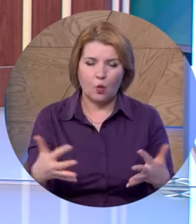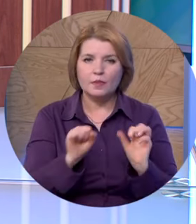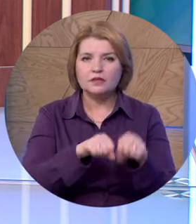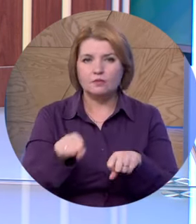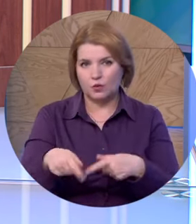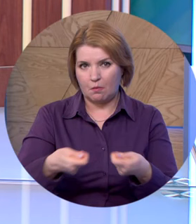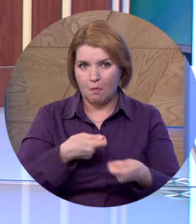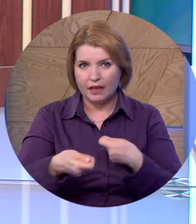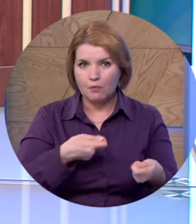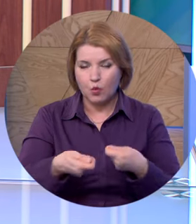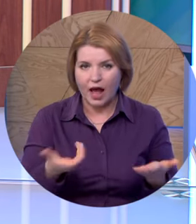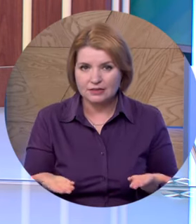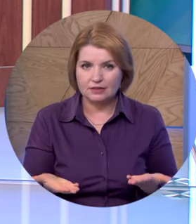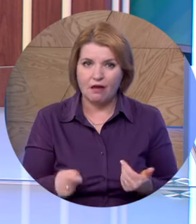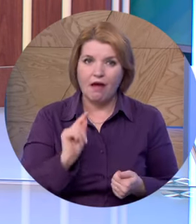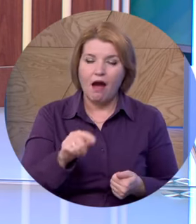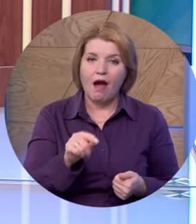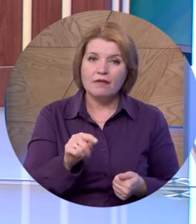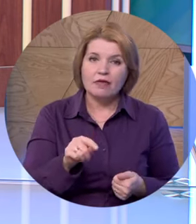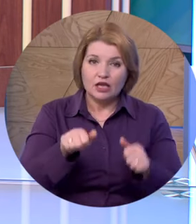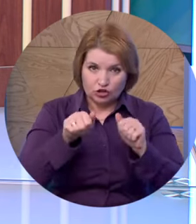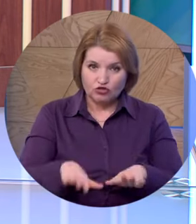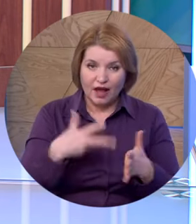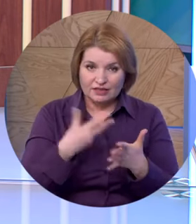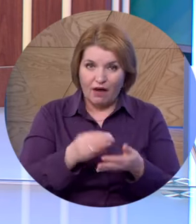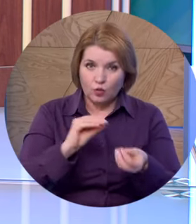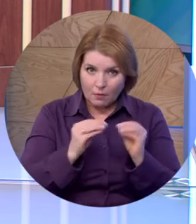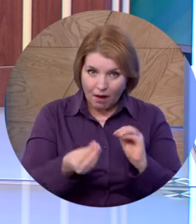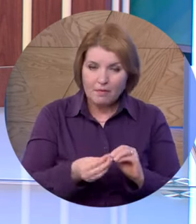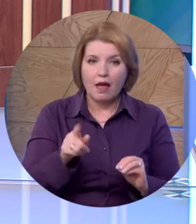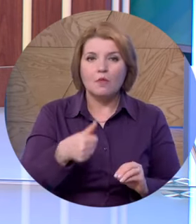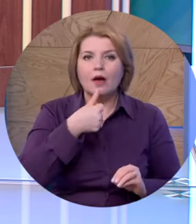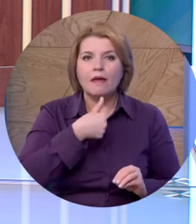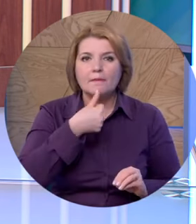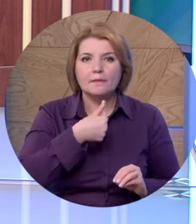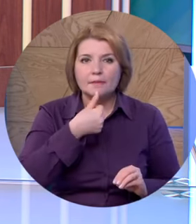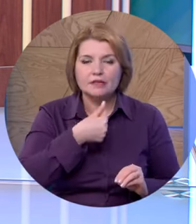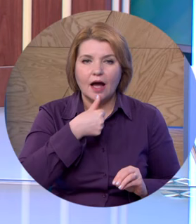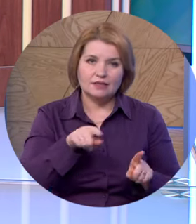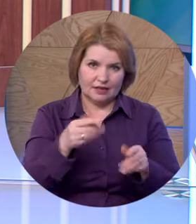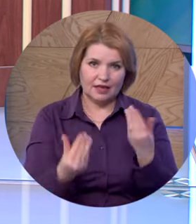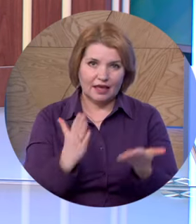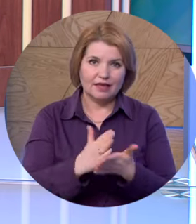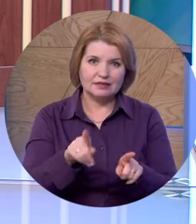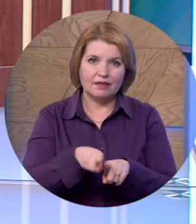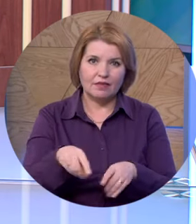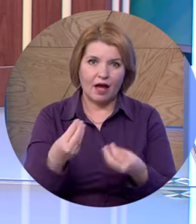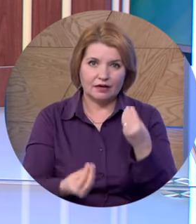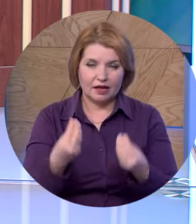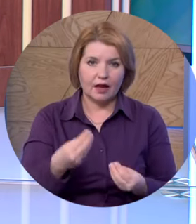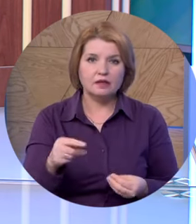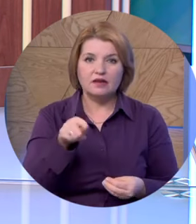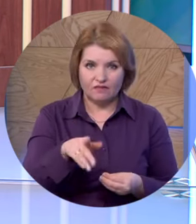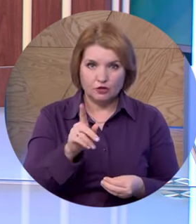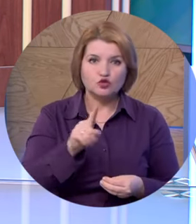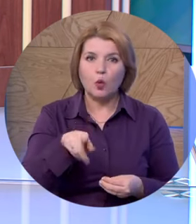решают, становясь успешными, но решают свою проблему, пытаясь, ну, есть такая игра, что вы будете рады, что знали меня.